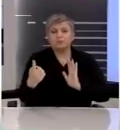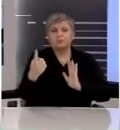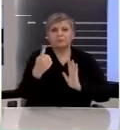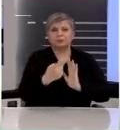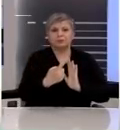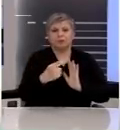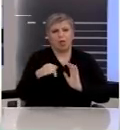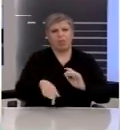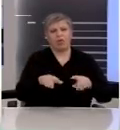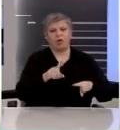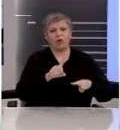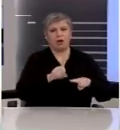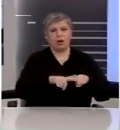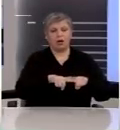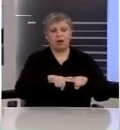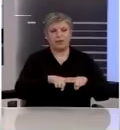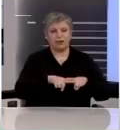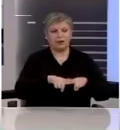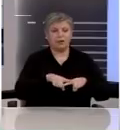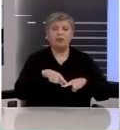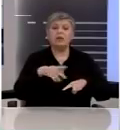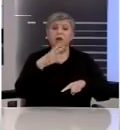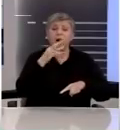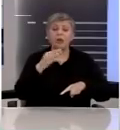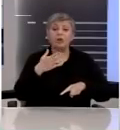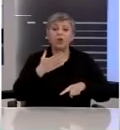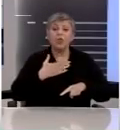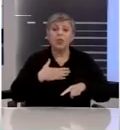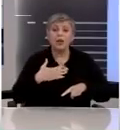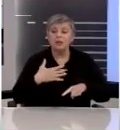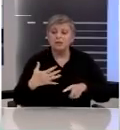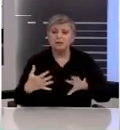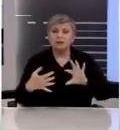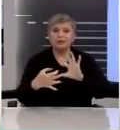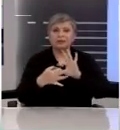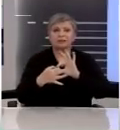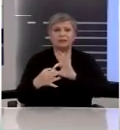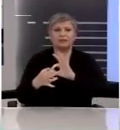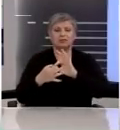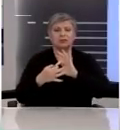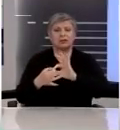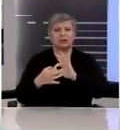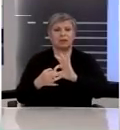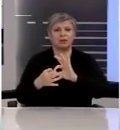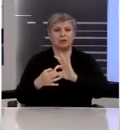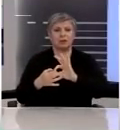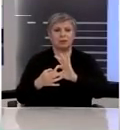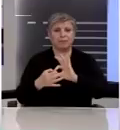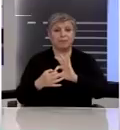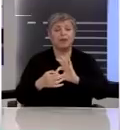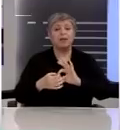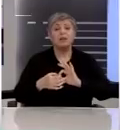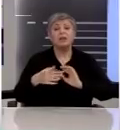προκειμένου να έχει συνεργασία για να πάρει η σαουδαραβική πλευρά σε χαμηλότερο